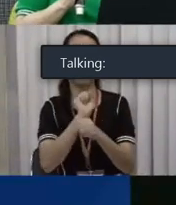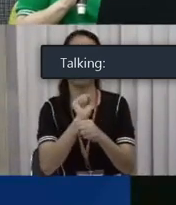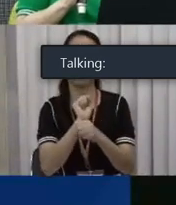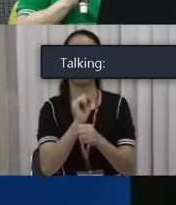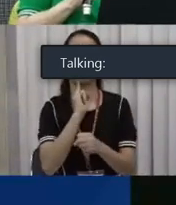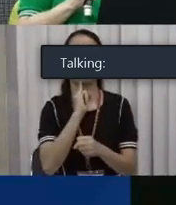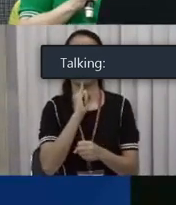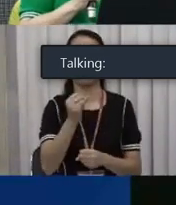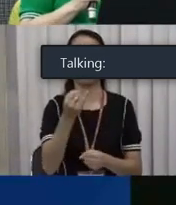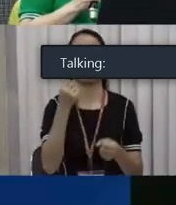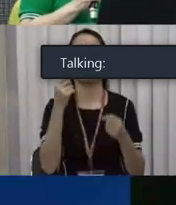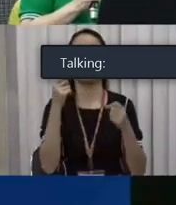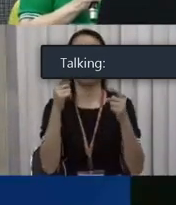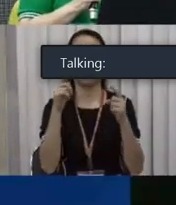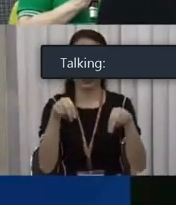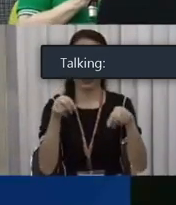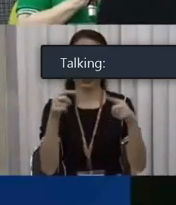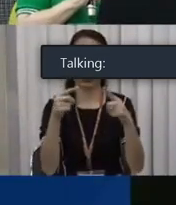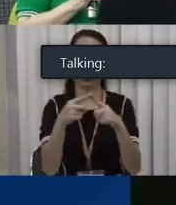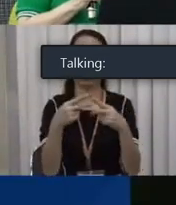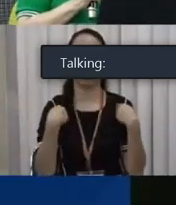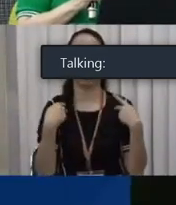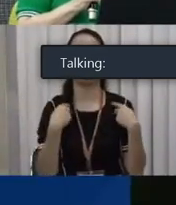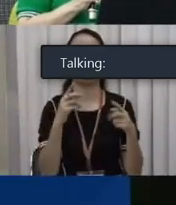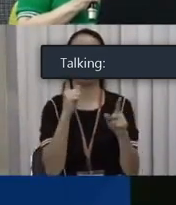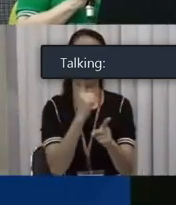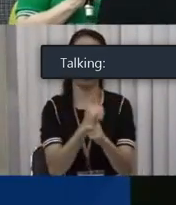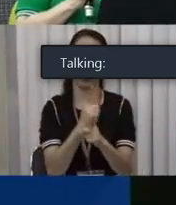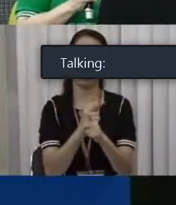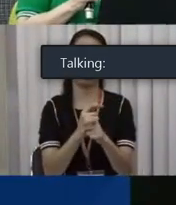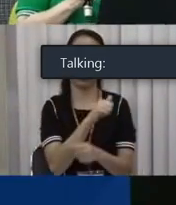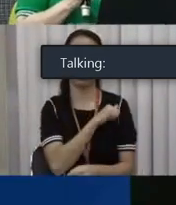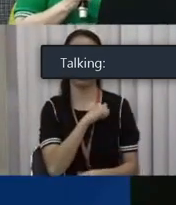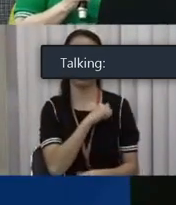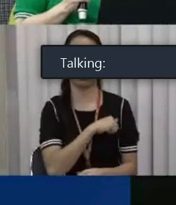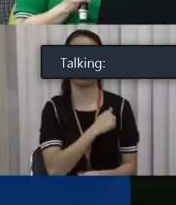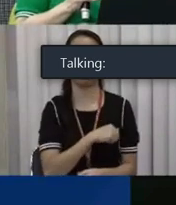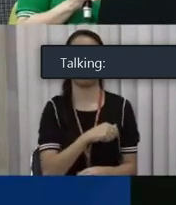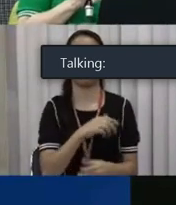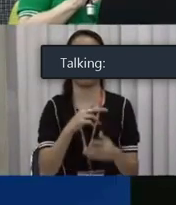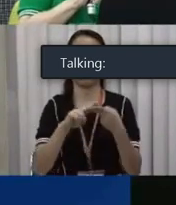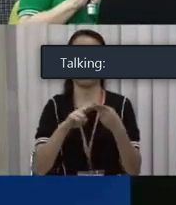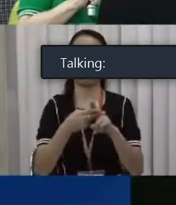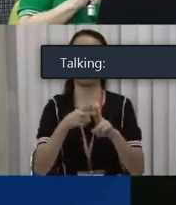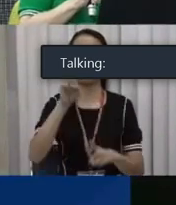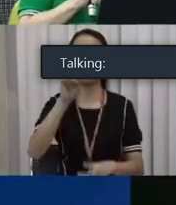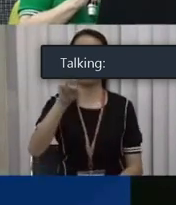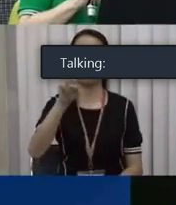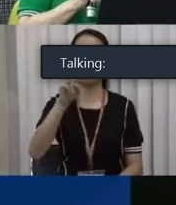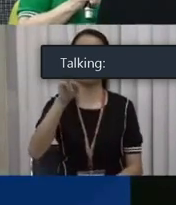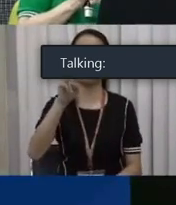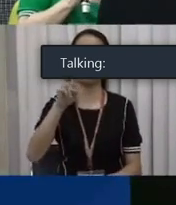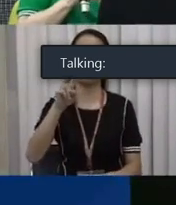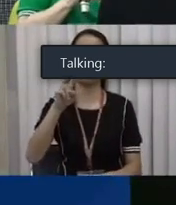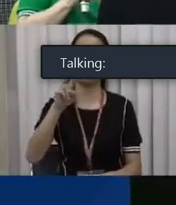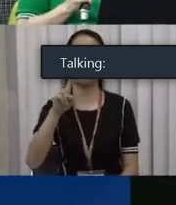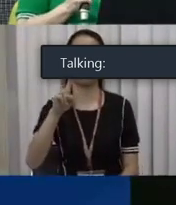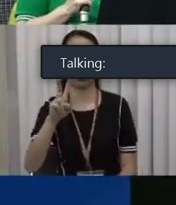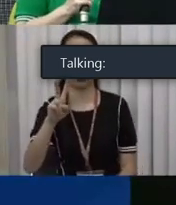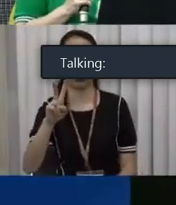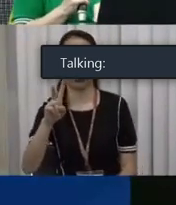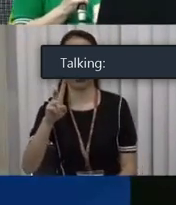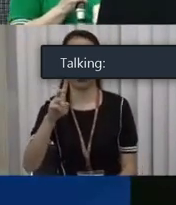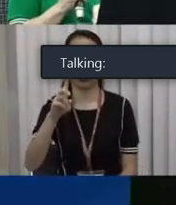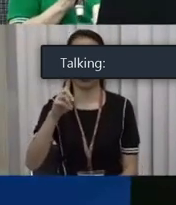isig katawo nga nindot, kinahanglan ang right attitude. Second, develop the right co-worker